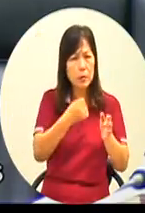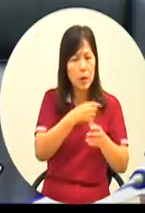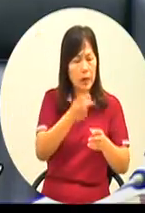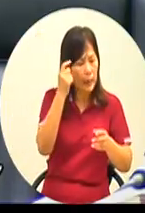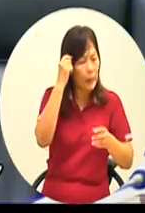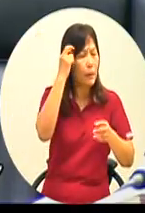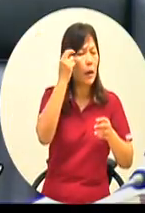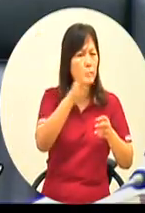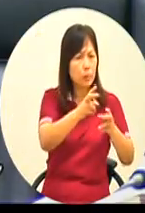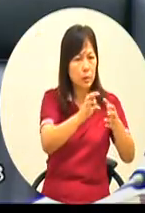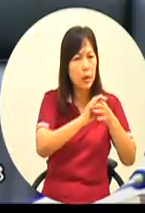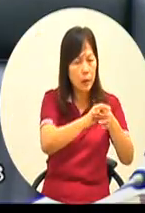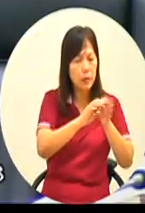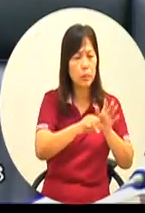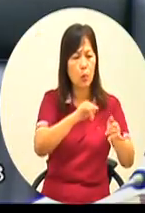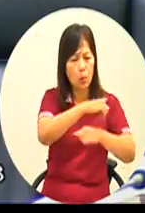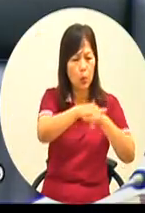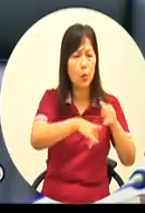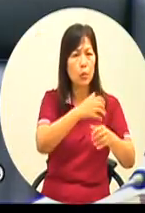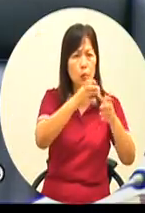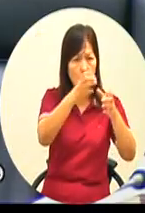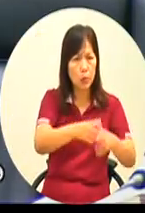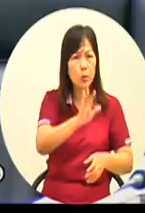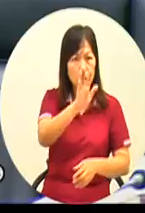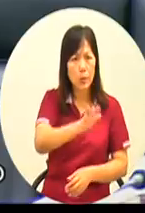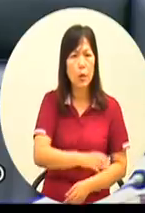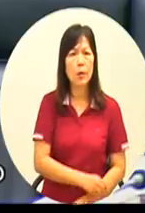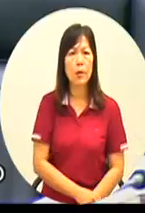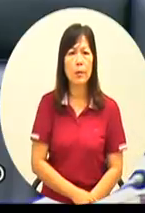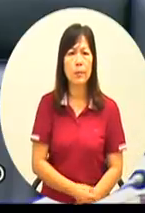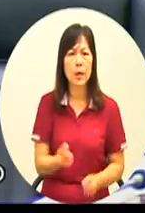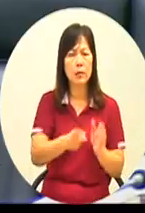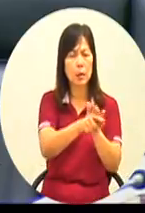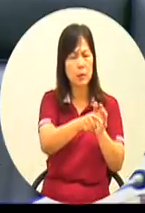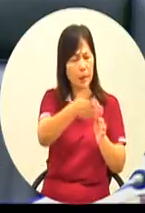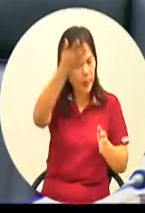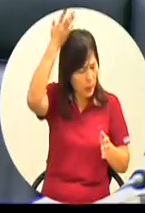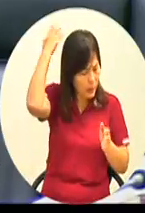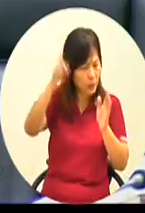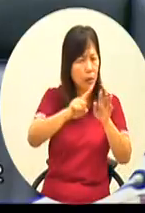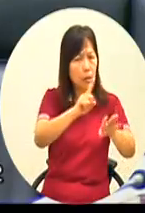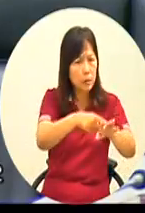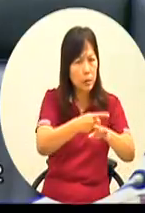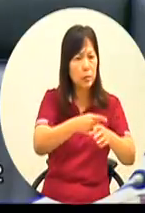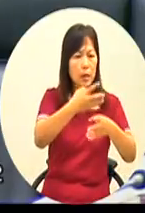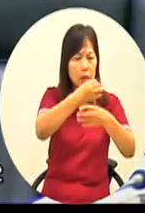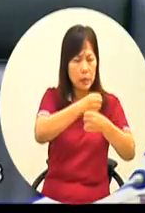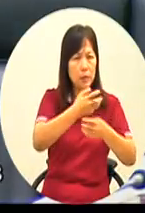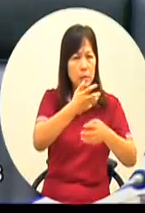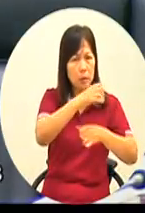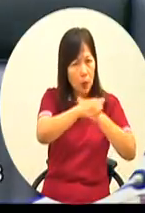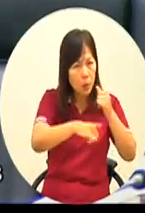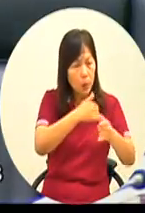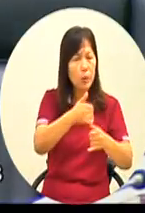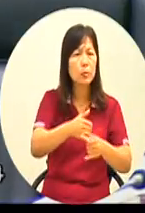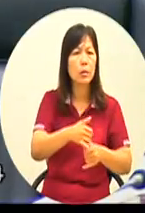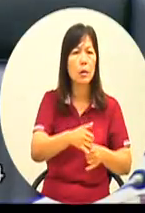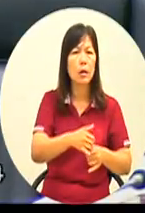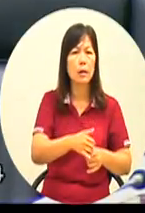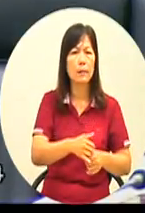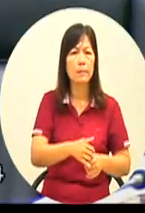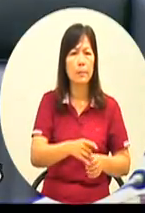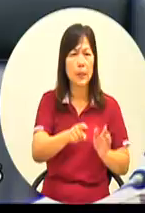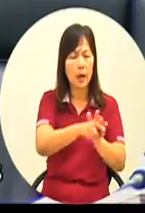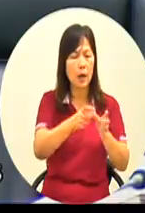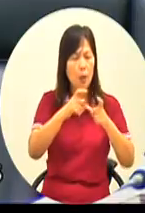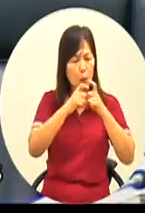联系以及办活动，哈，就是说可能有一些他们过去的民俗节庆的活动，那让他们能够